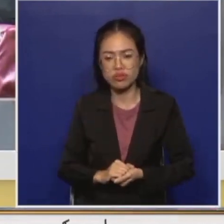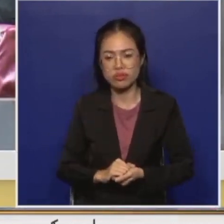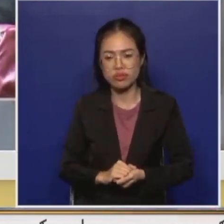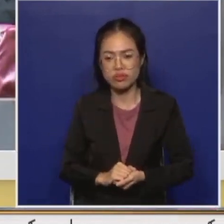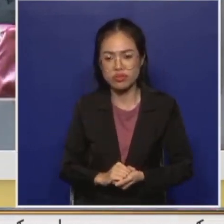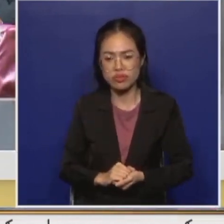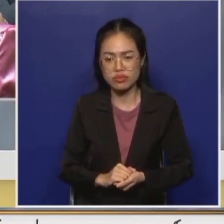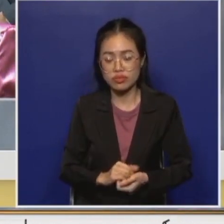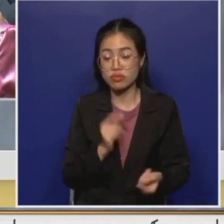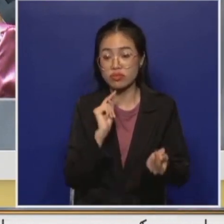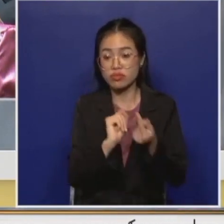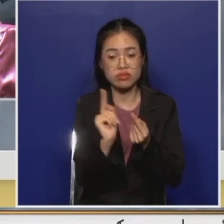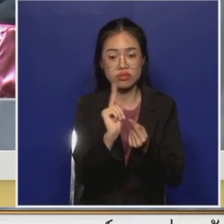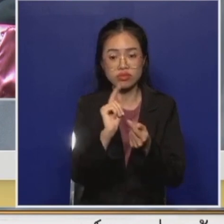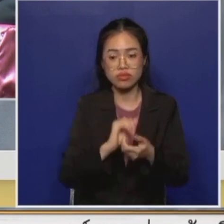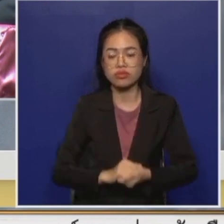ประเด็นที่